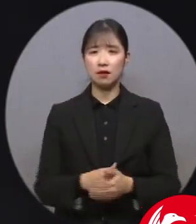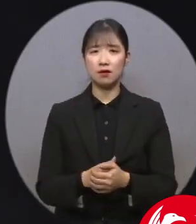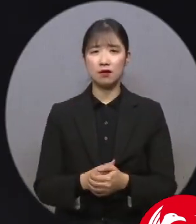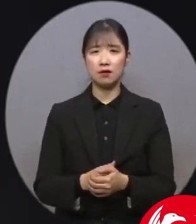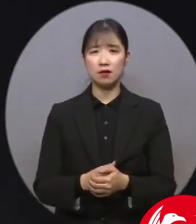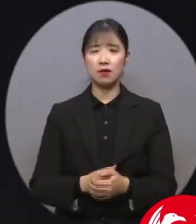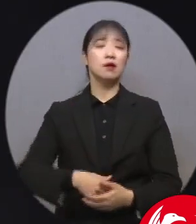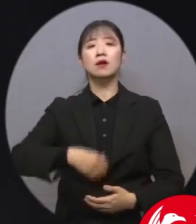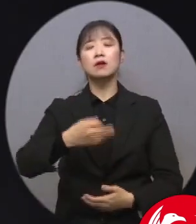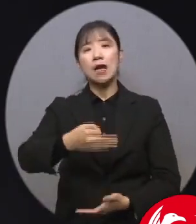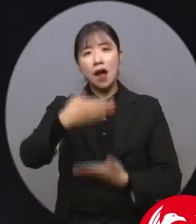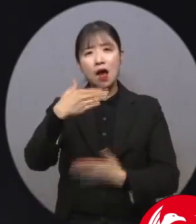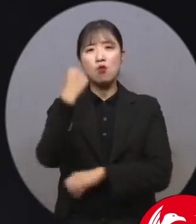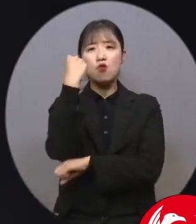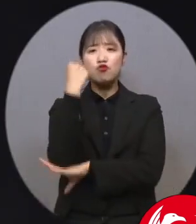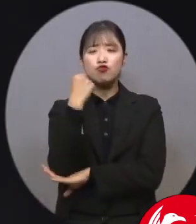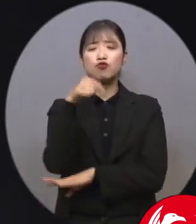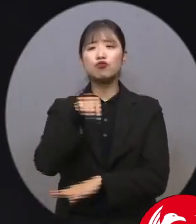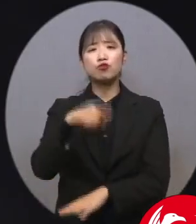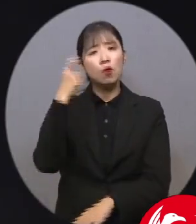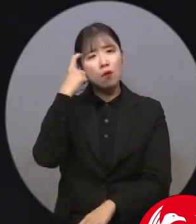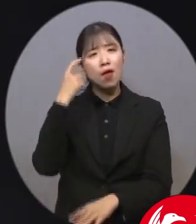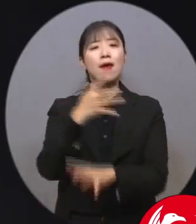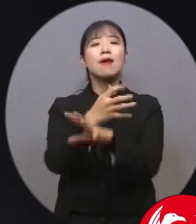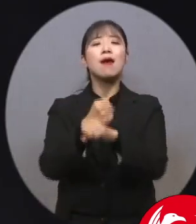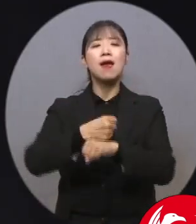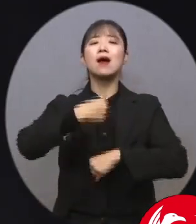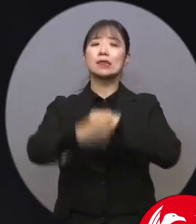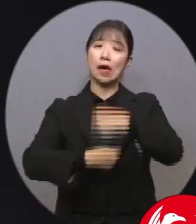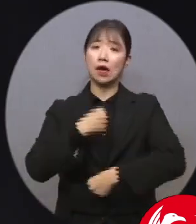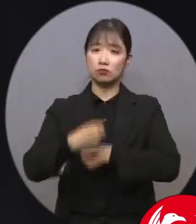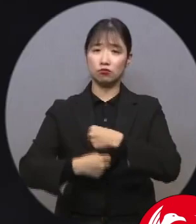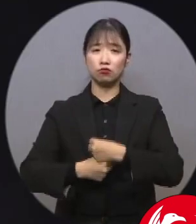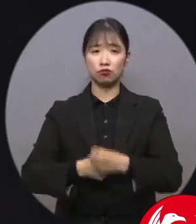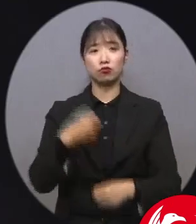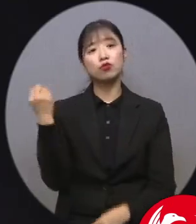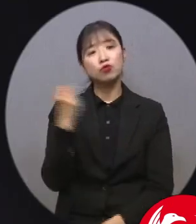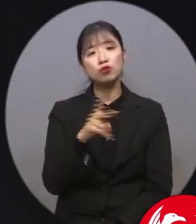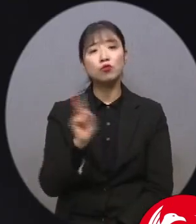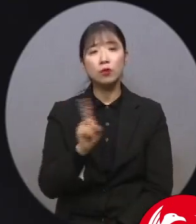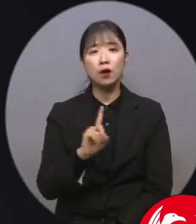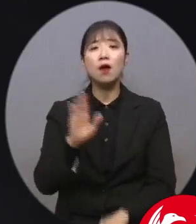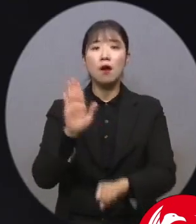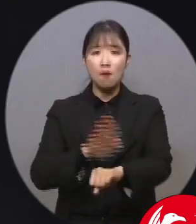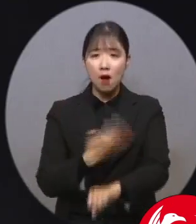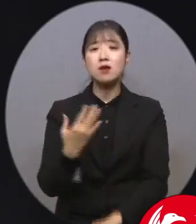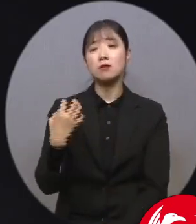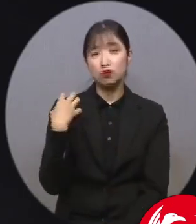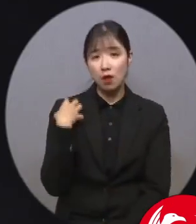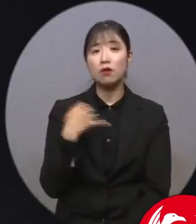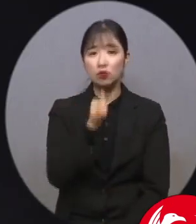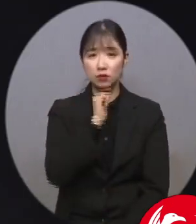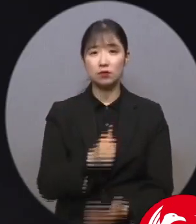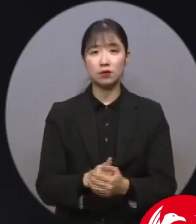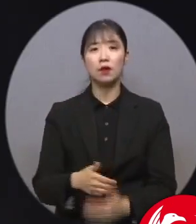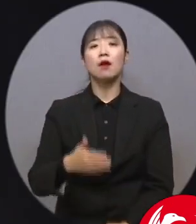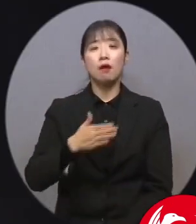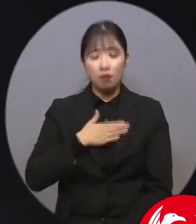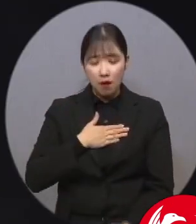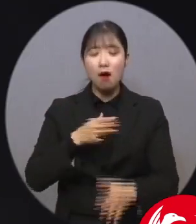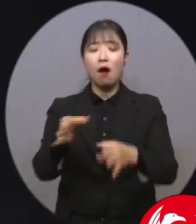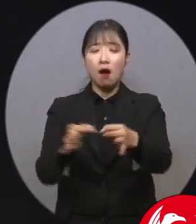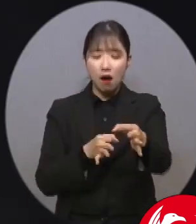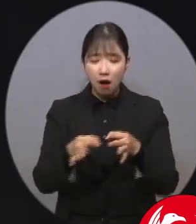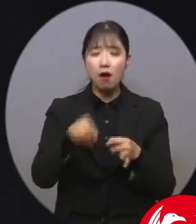자본주의가 왜 존재하냐? 계약 자유가 있어요. 그 다음 또 뭐가 있습니까? 과실 책임. 내가 내 업소에서